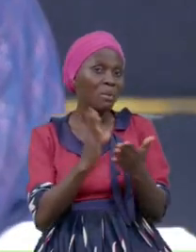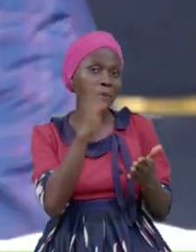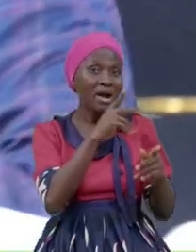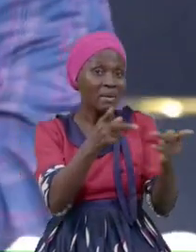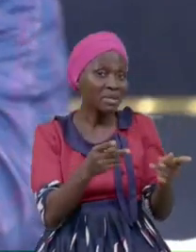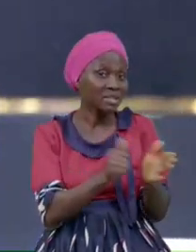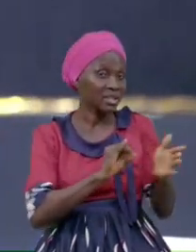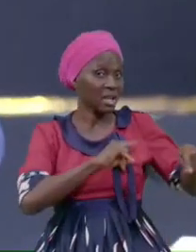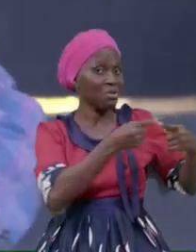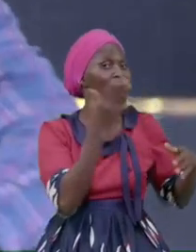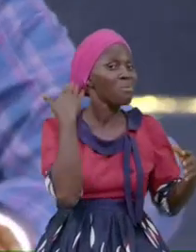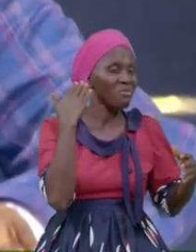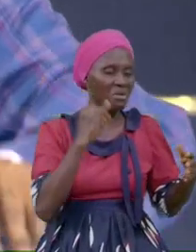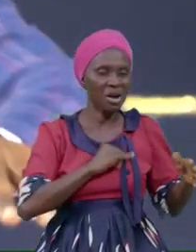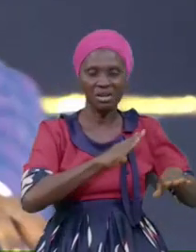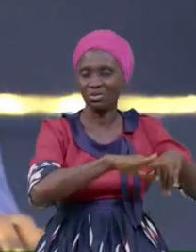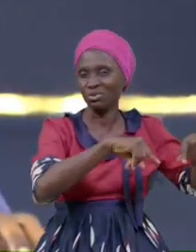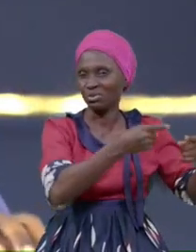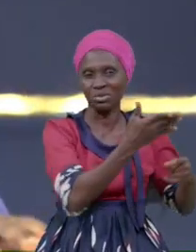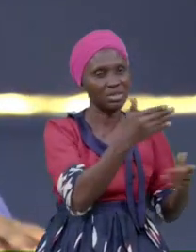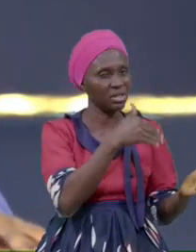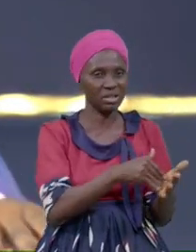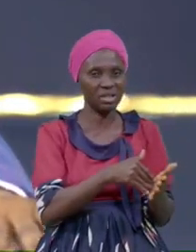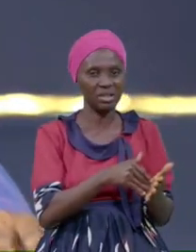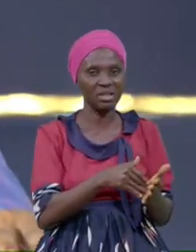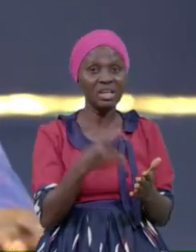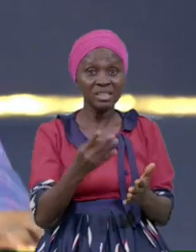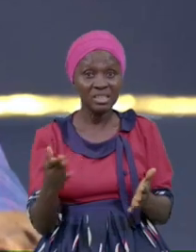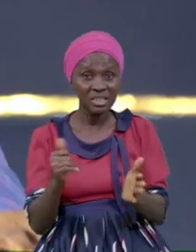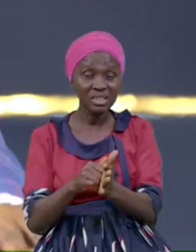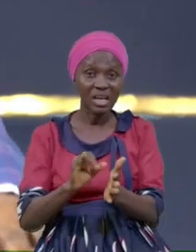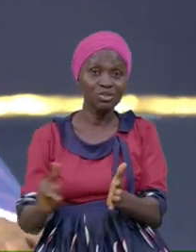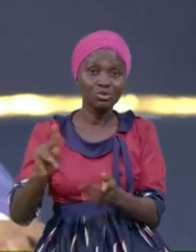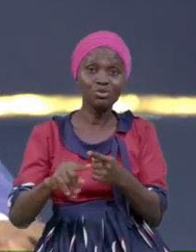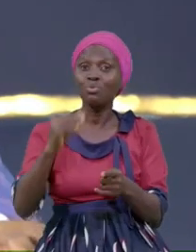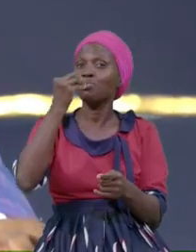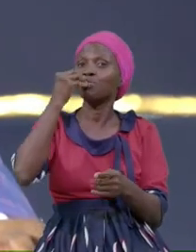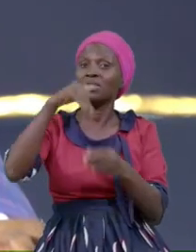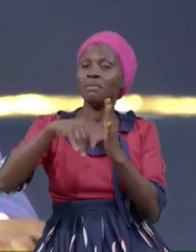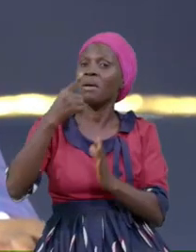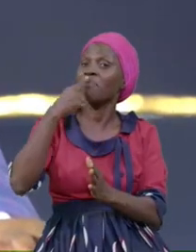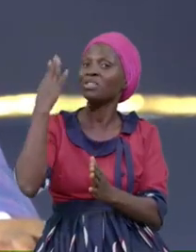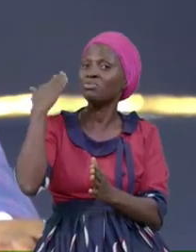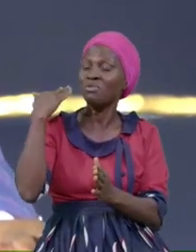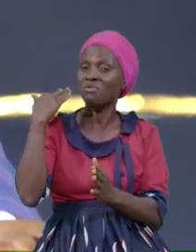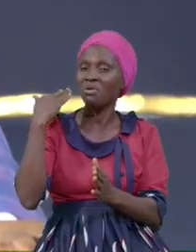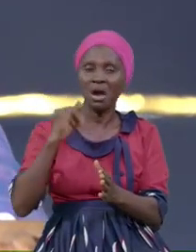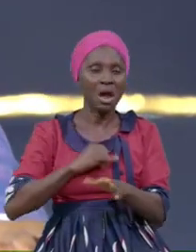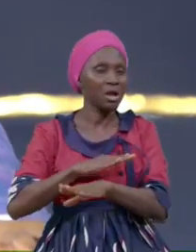vais plus. Les choses que je mettais dans ma bouche, je ne les mets plus.